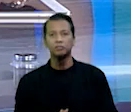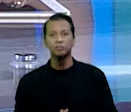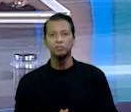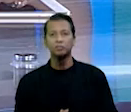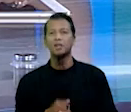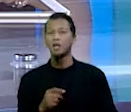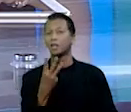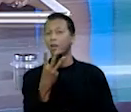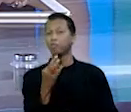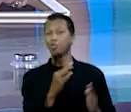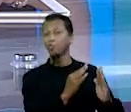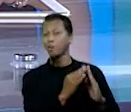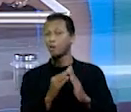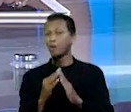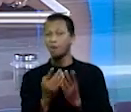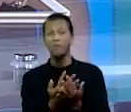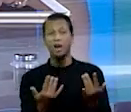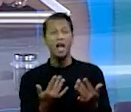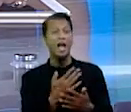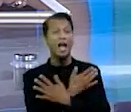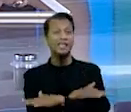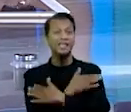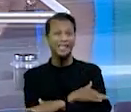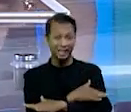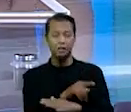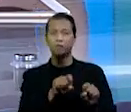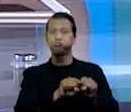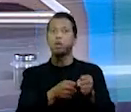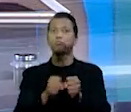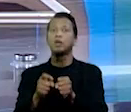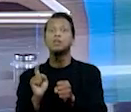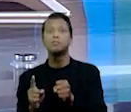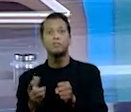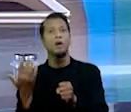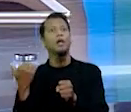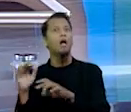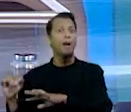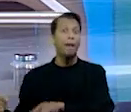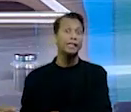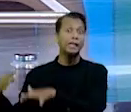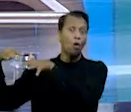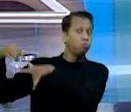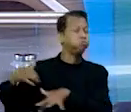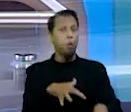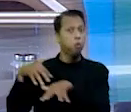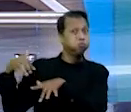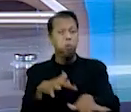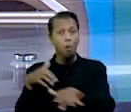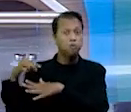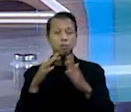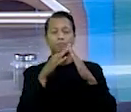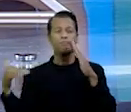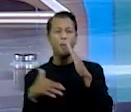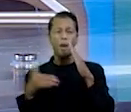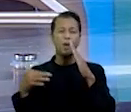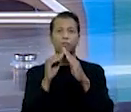Hai pemirsa lebih dari 30 rumah warga di Aceh Tenggara rusak setelah diterjang banjir bandang sebagai rumahnya rusak tertimpa batang pohon